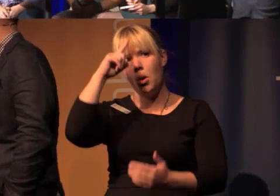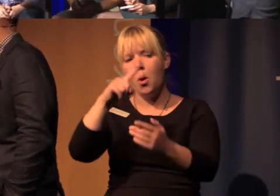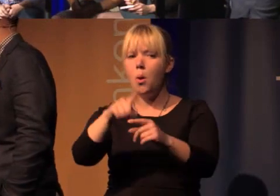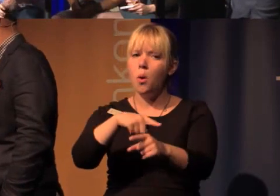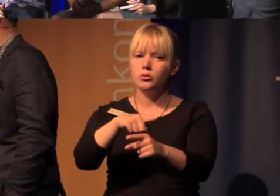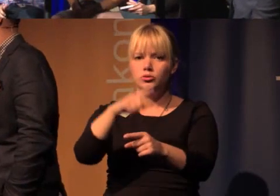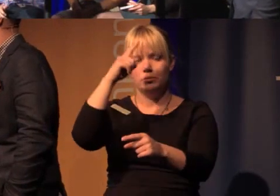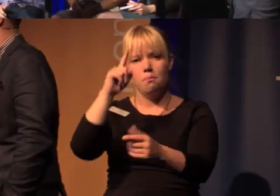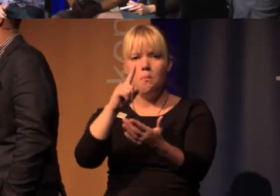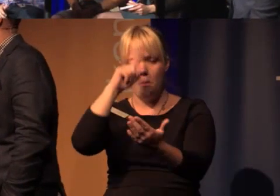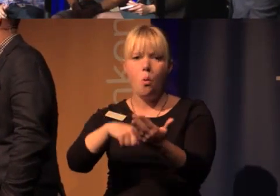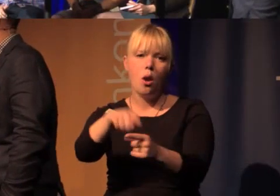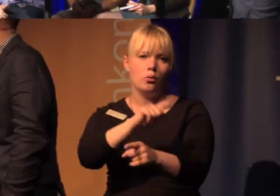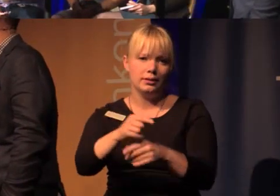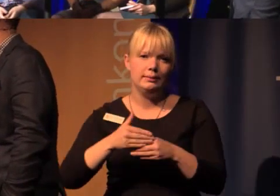kulturpolitik.